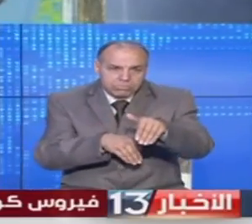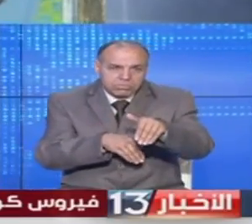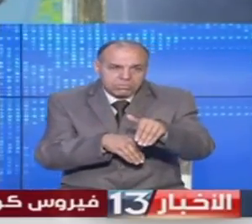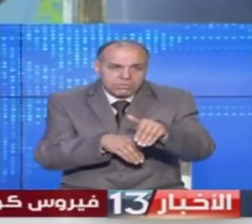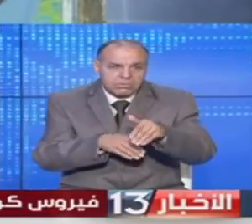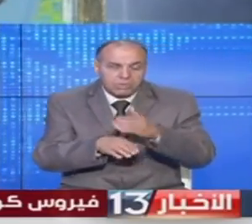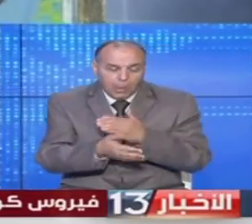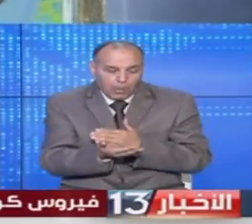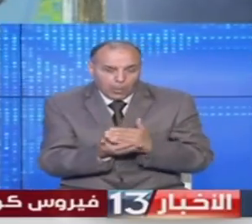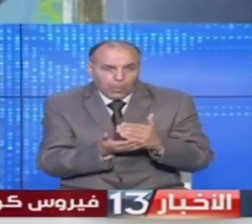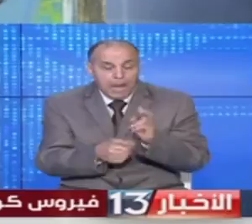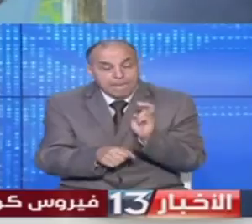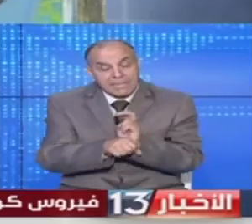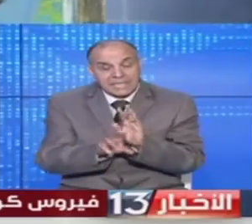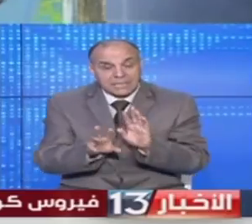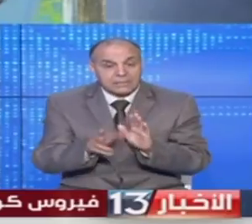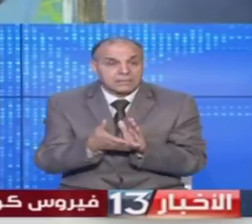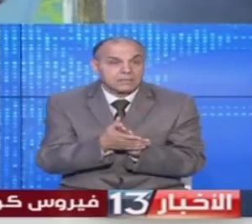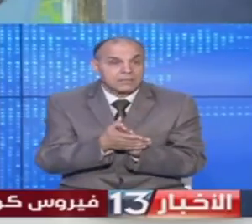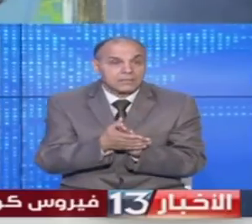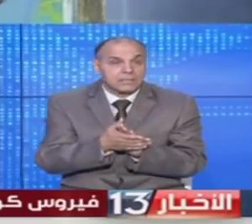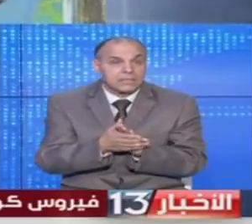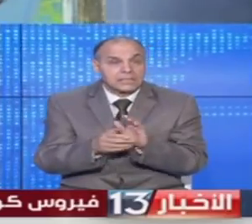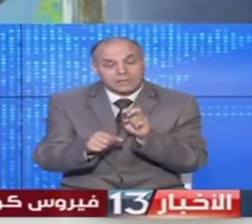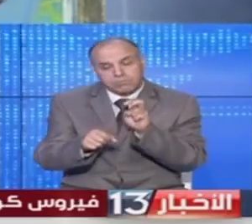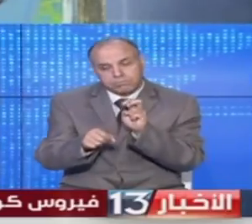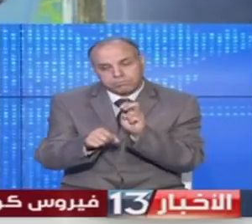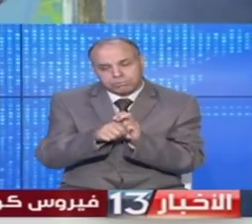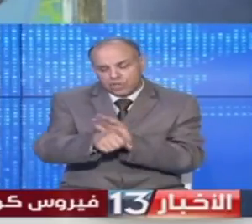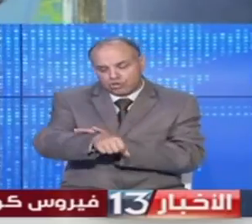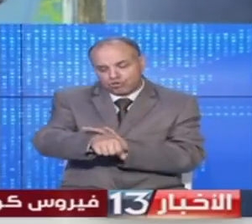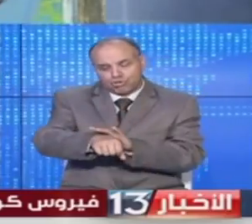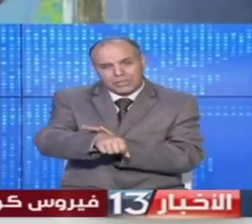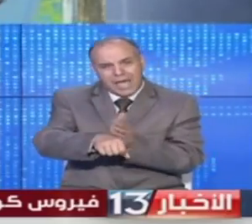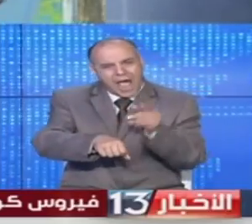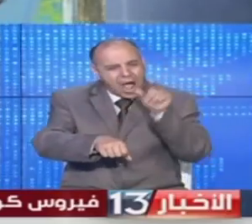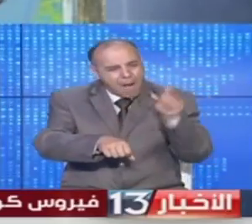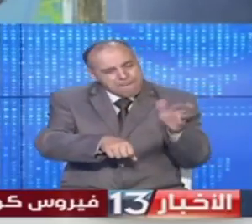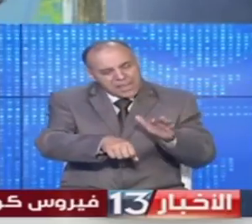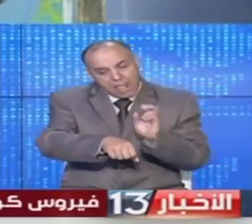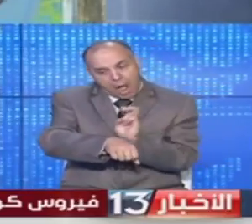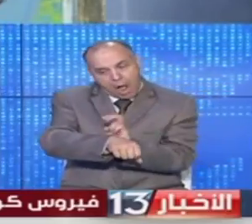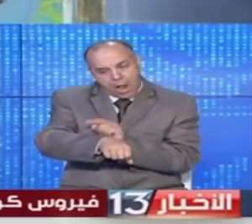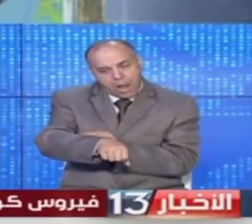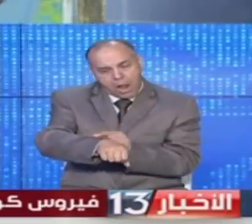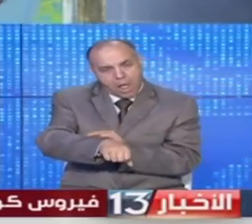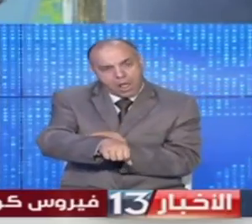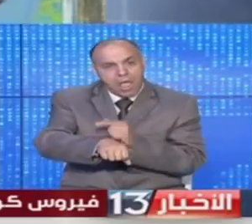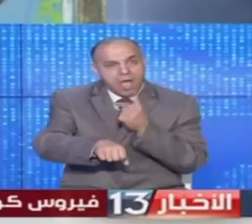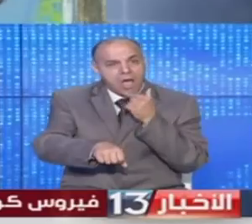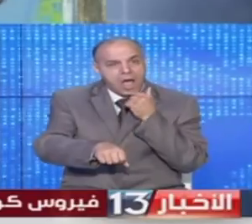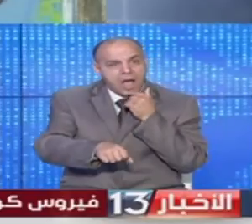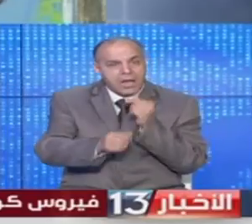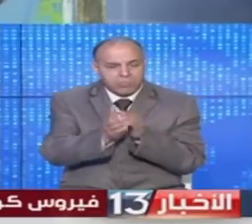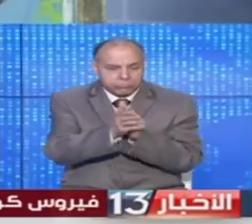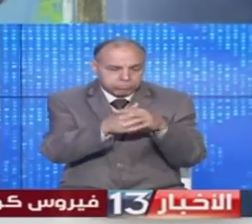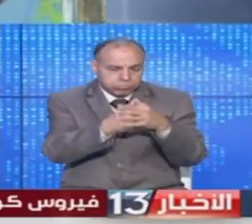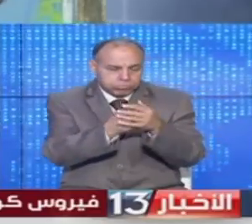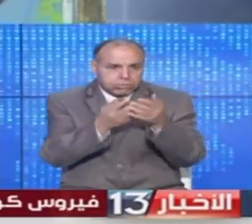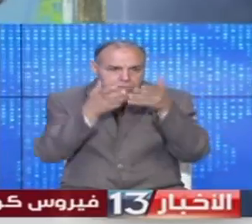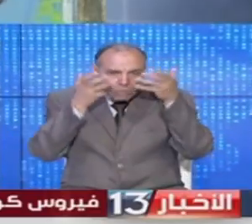خطر وضع يجب وقت شويه على الجلد الميت ولذلك احنا كيف